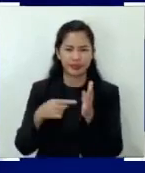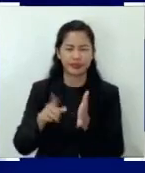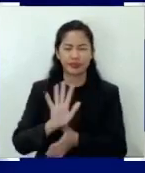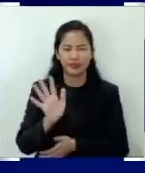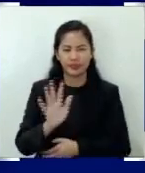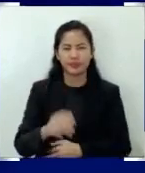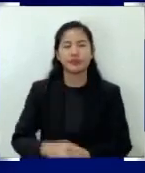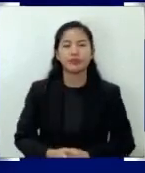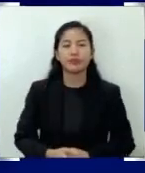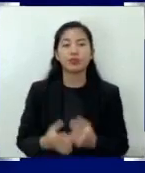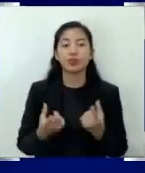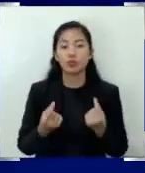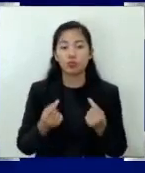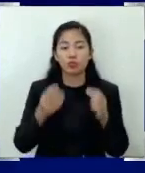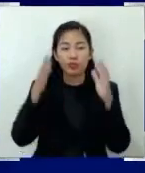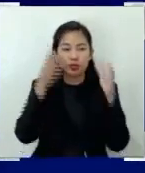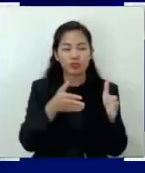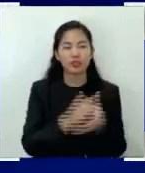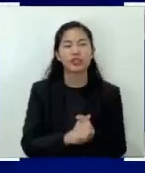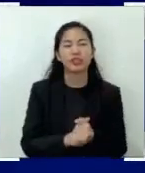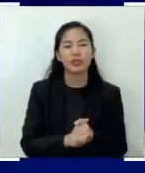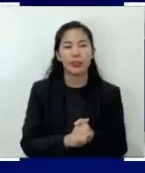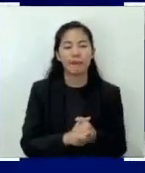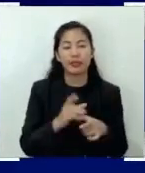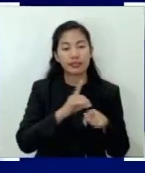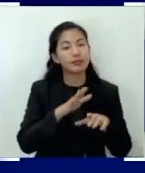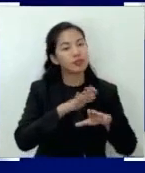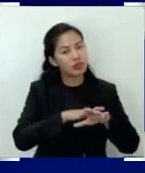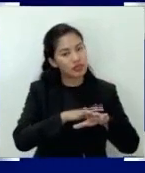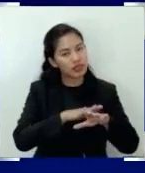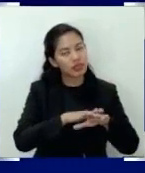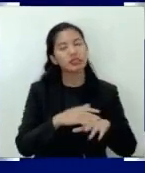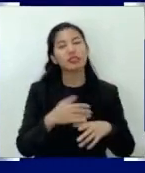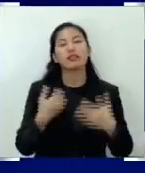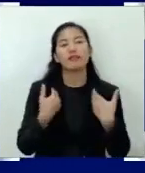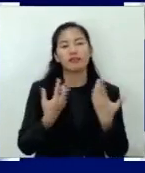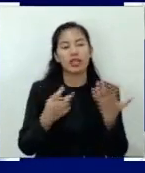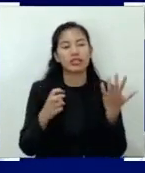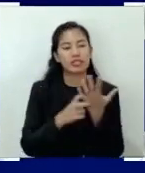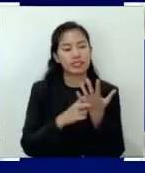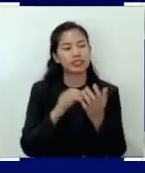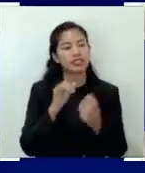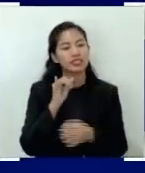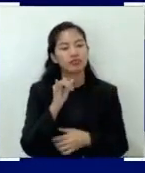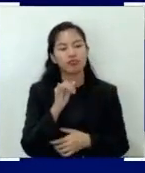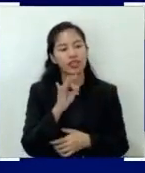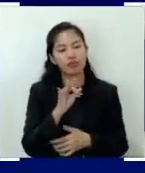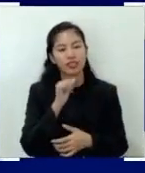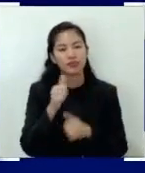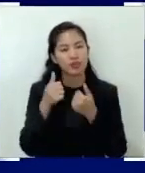ginagawa namin, we simply notify or we issue ticket kung yung mga sa mga protocol, yung